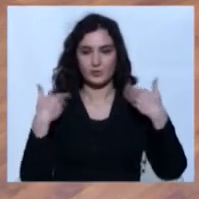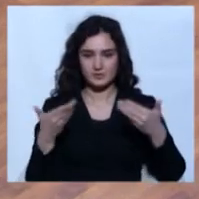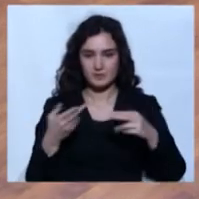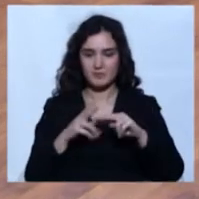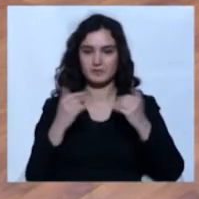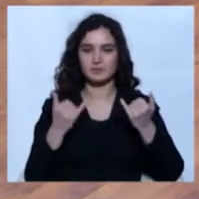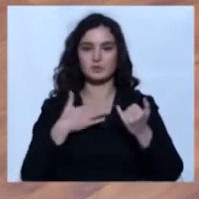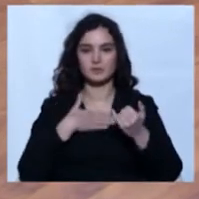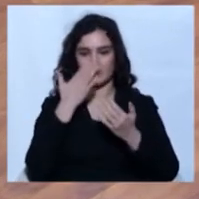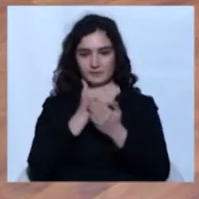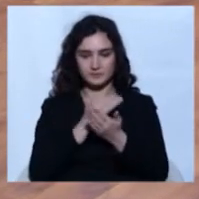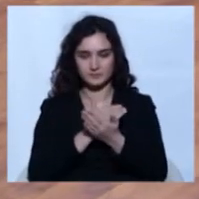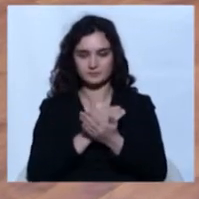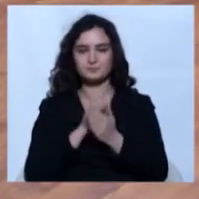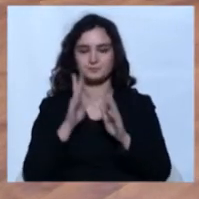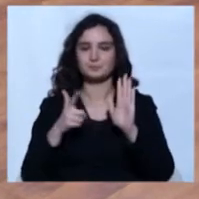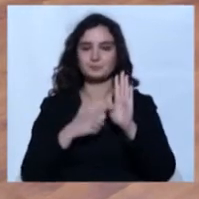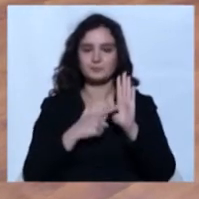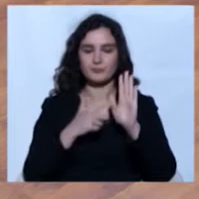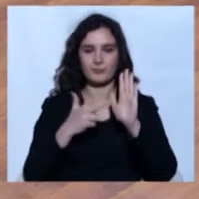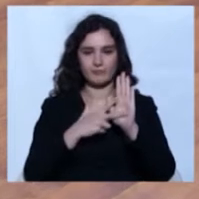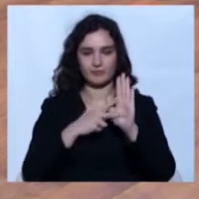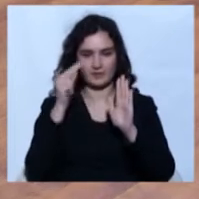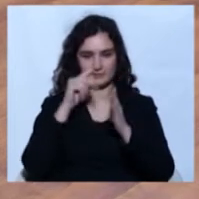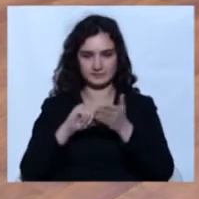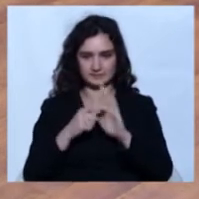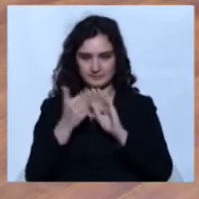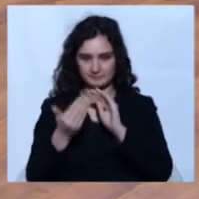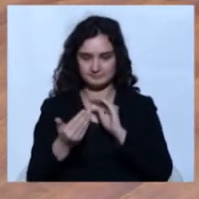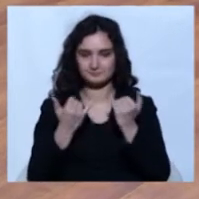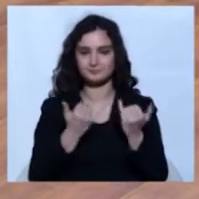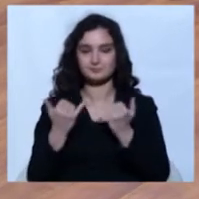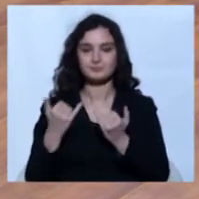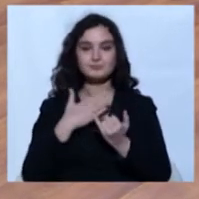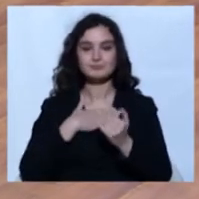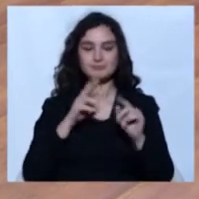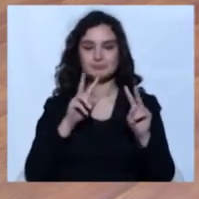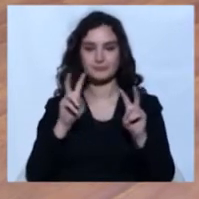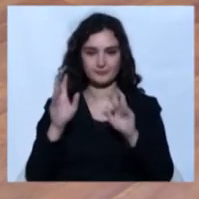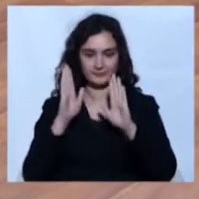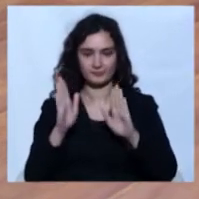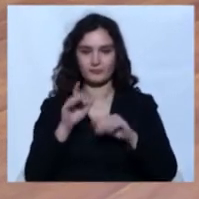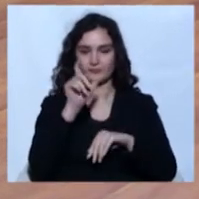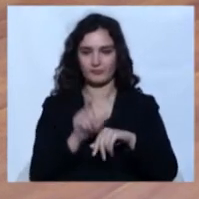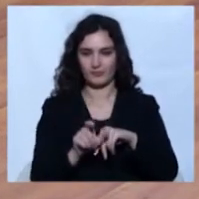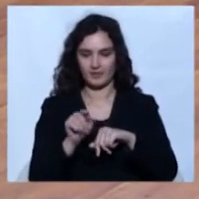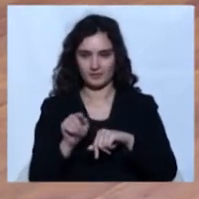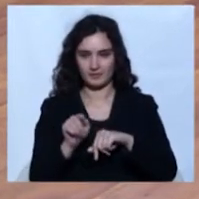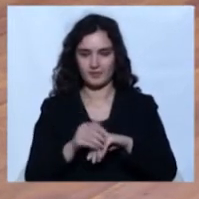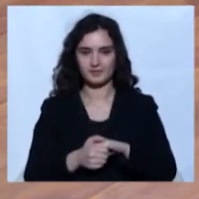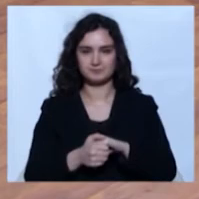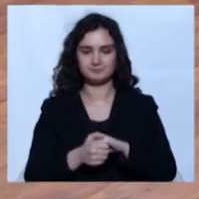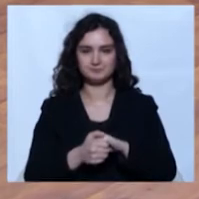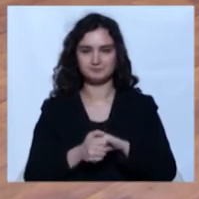მოგესალმებით. დღეს ჩვენ გაკვეთილზე ვიწვევთ მე-7 და მე-8 კლასელებს. დღევანდელი ჩვენი თემა იქნება ადამიანი